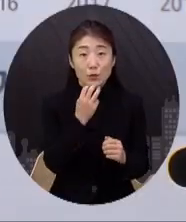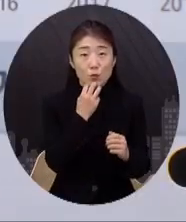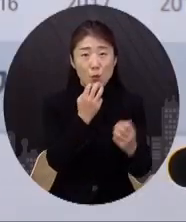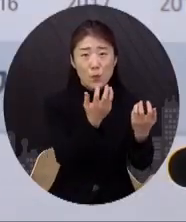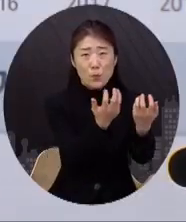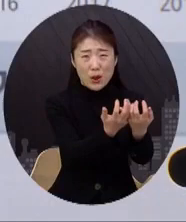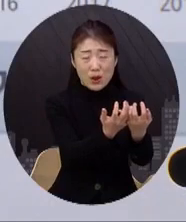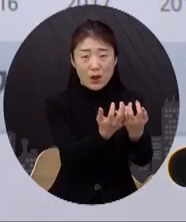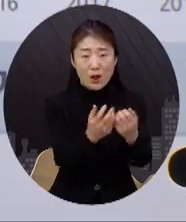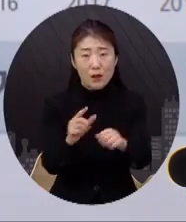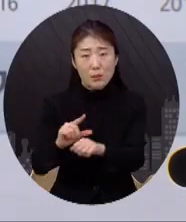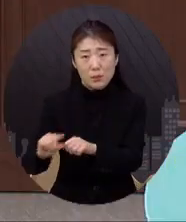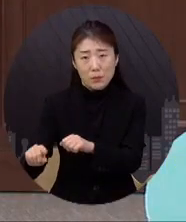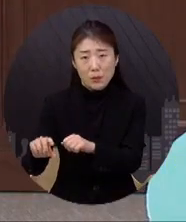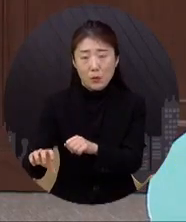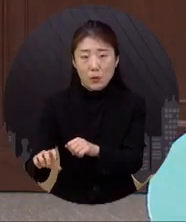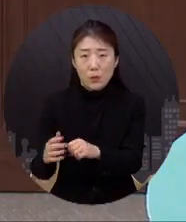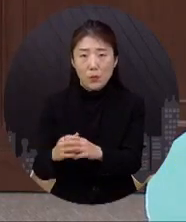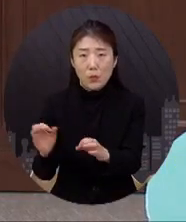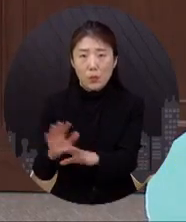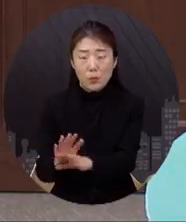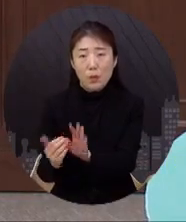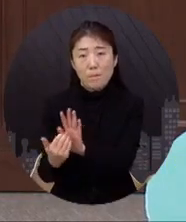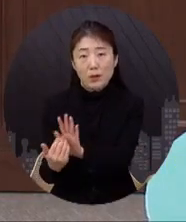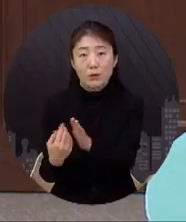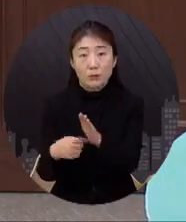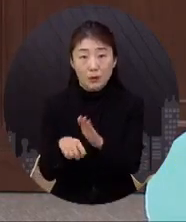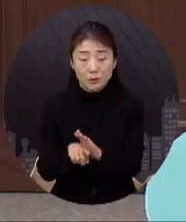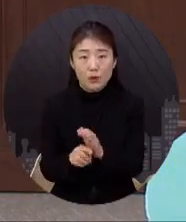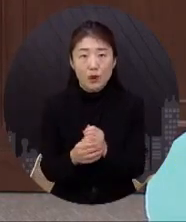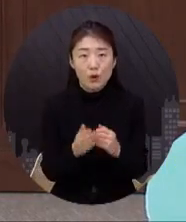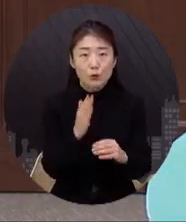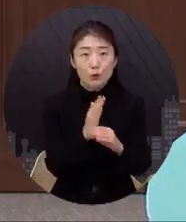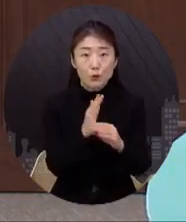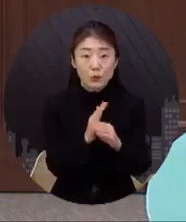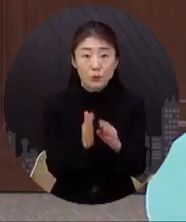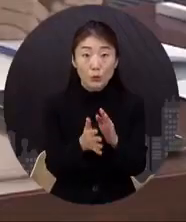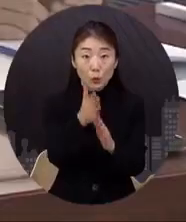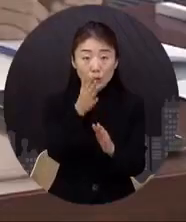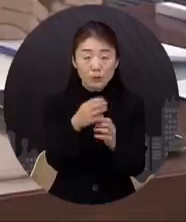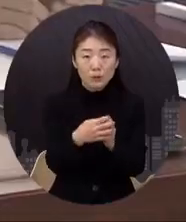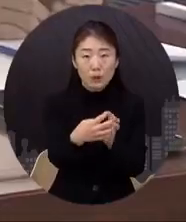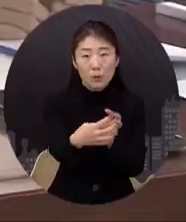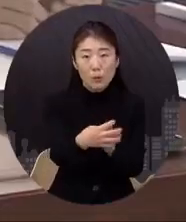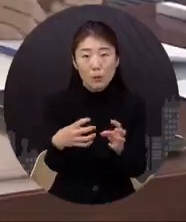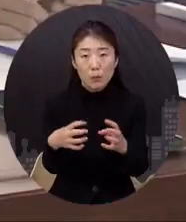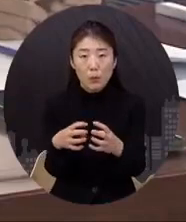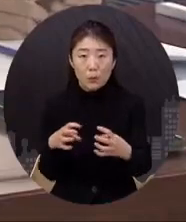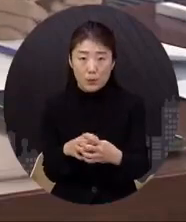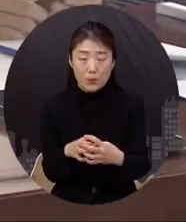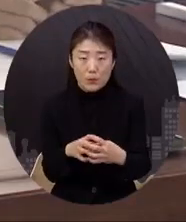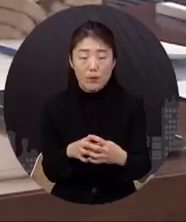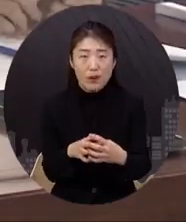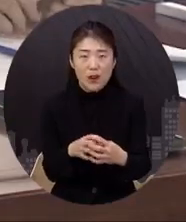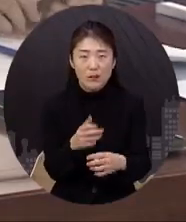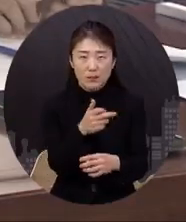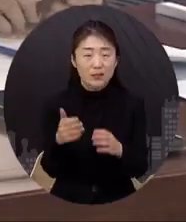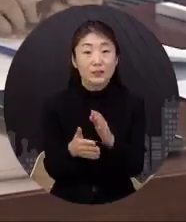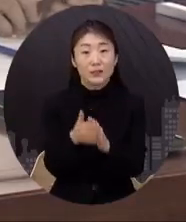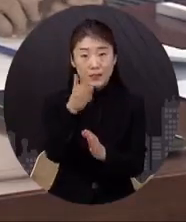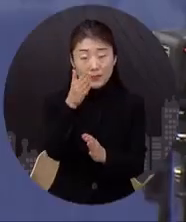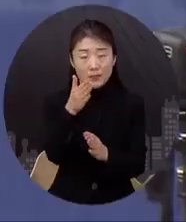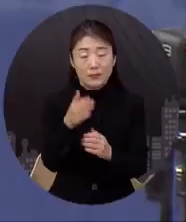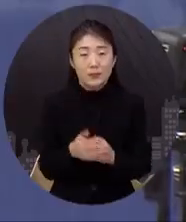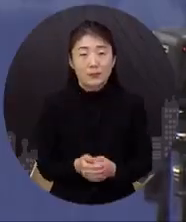과밀화와 비수도권 소멸을 막기 위해 거점 도시와 주변을 뭉치고 연결하는 메가시티가 대안으로